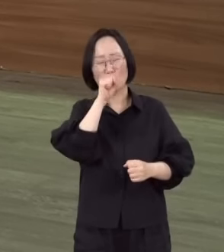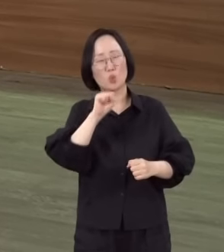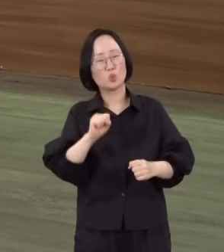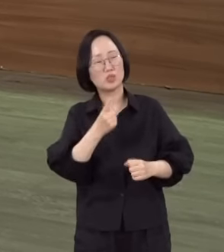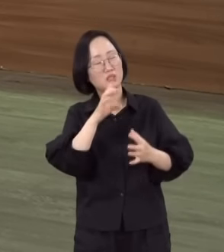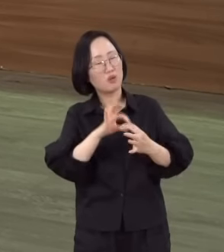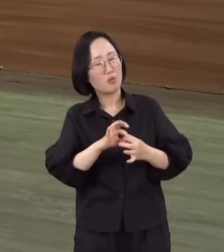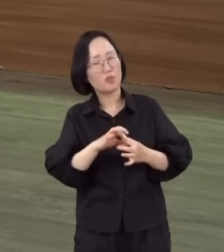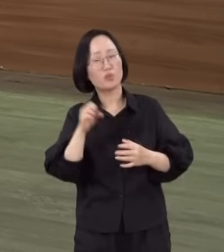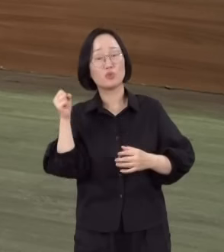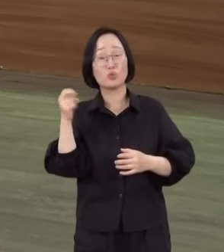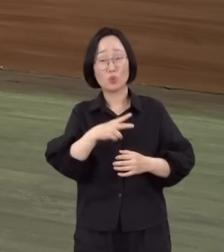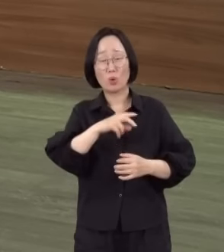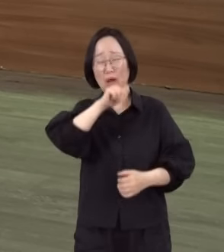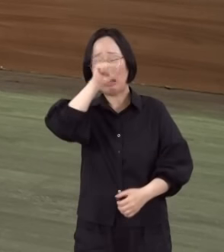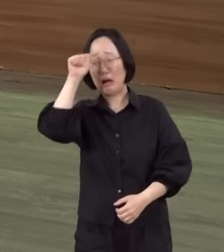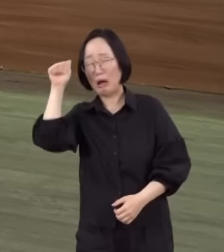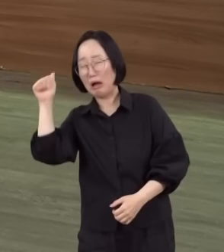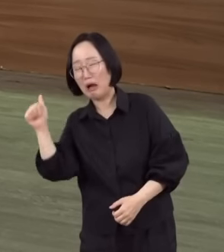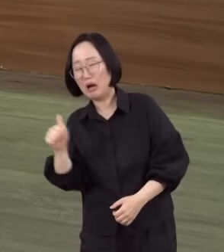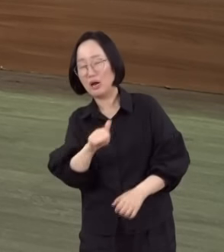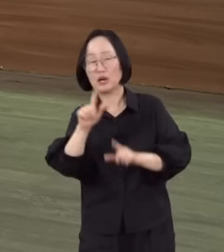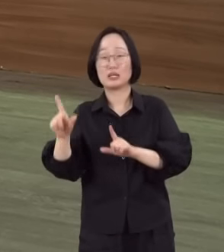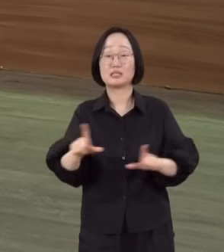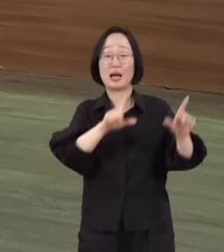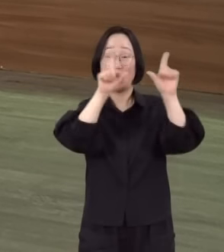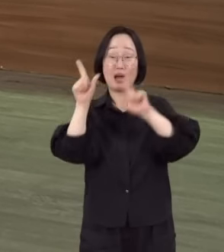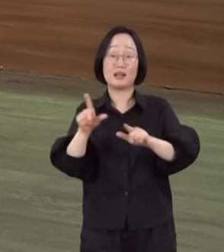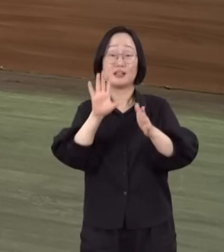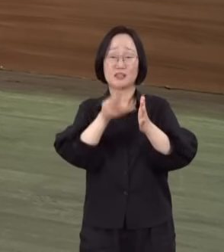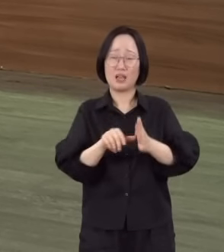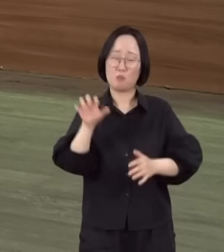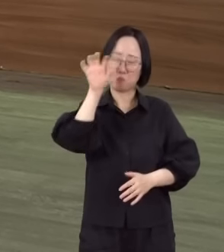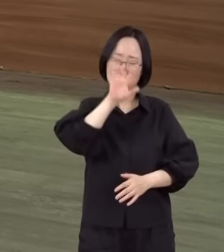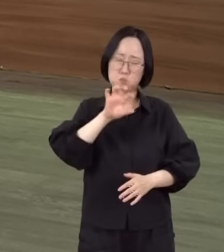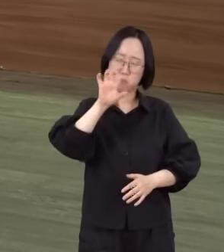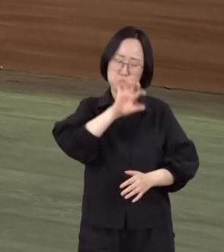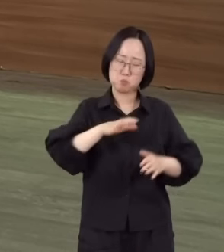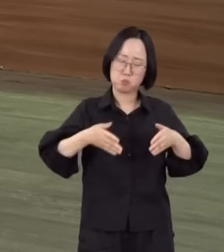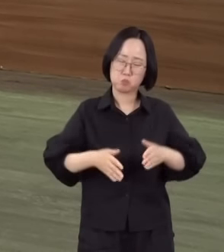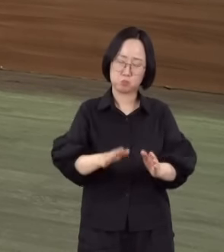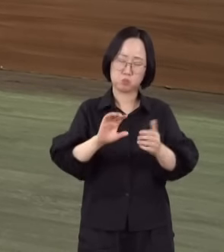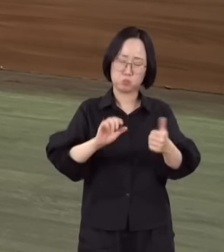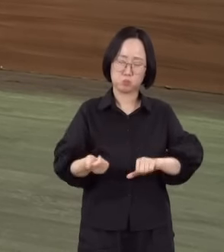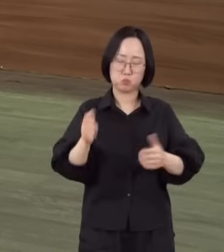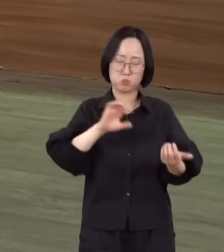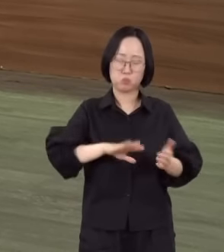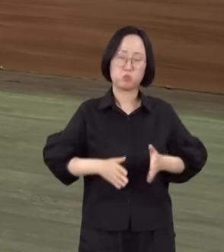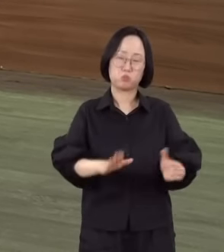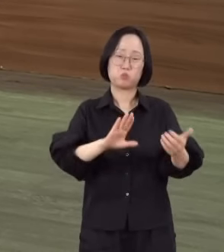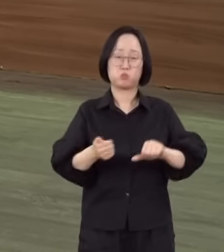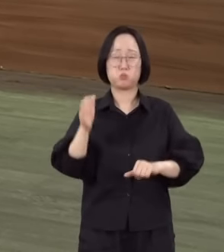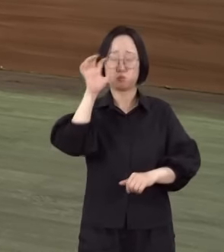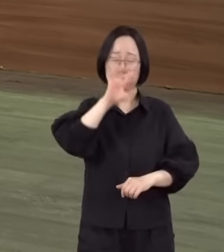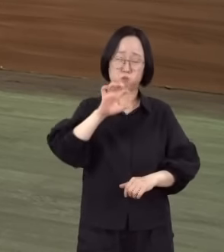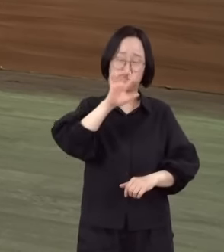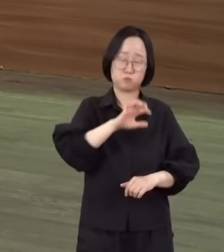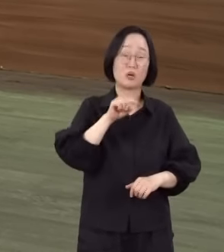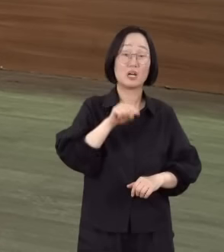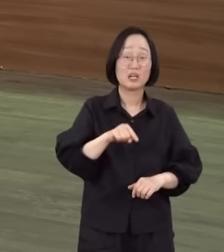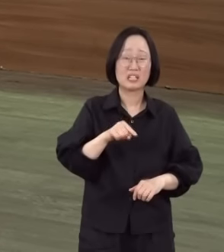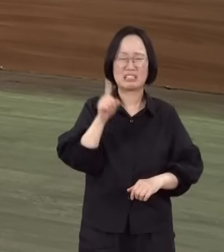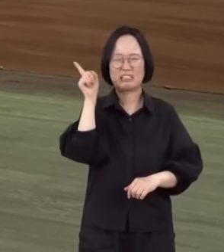인생을 살아오면서 수없는 억겁의 윤회 속에 삶을 살아오면서 알게 모르게 지은